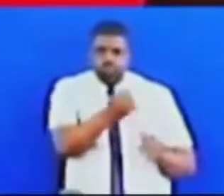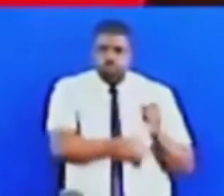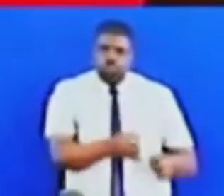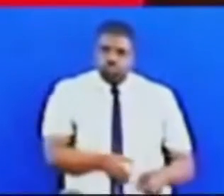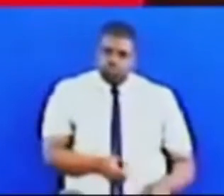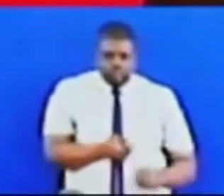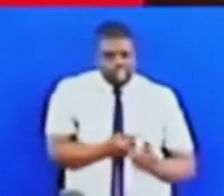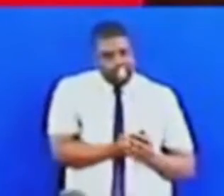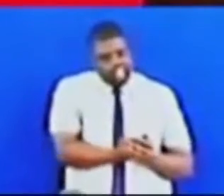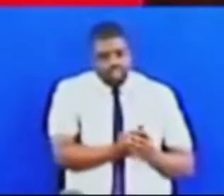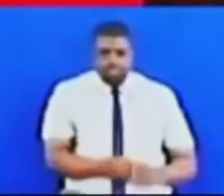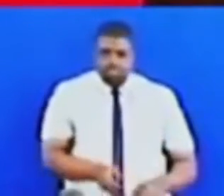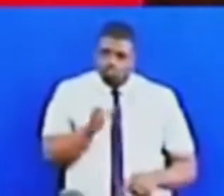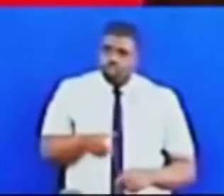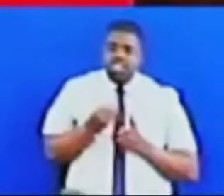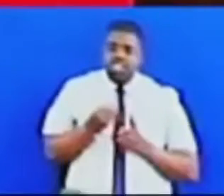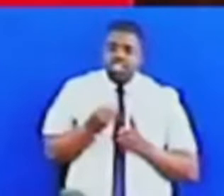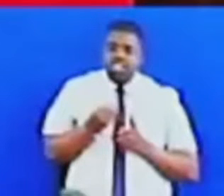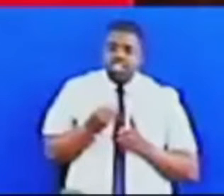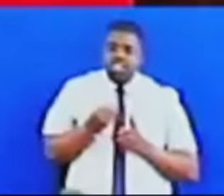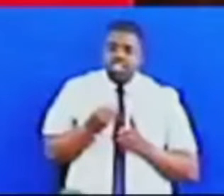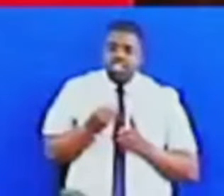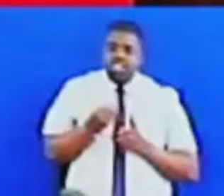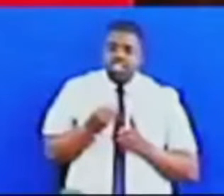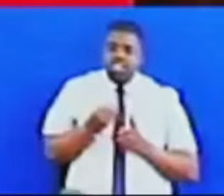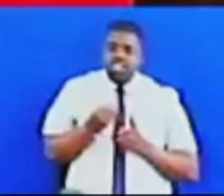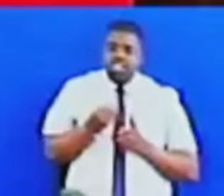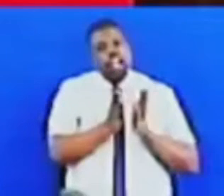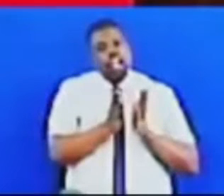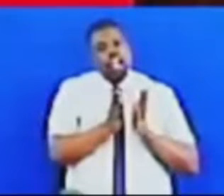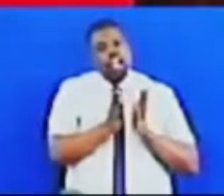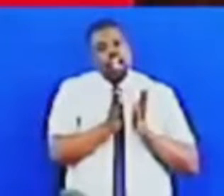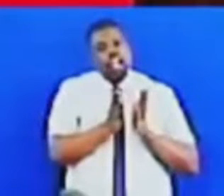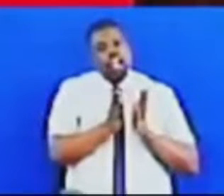la mwisho la damu. Alafu kuna watu fulani tu hapa kofi. Mheshimiwa Speaker,